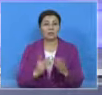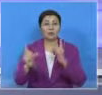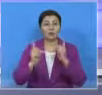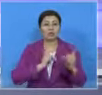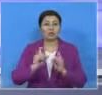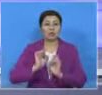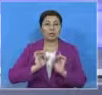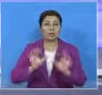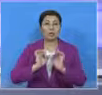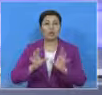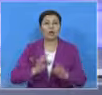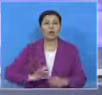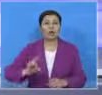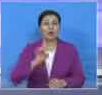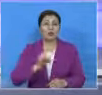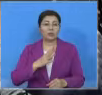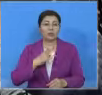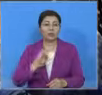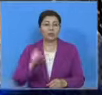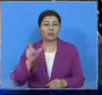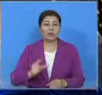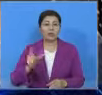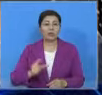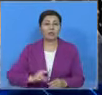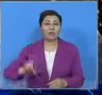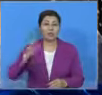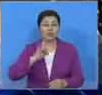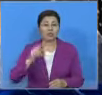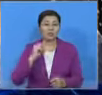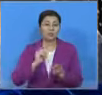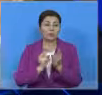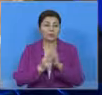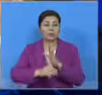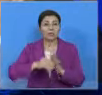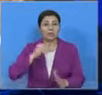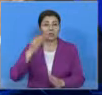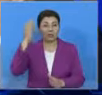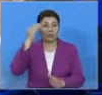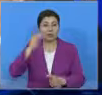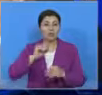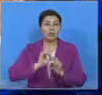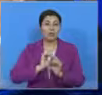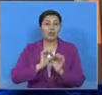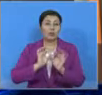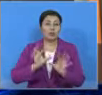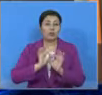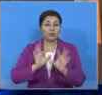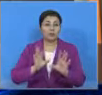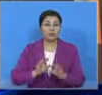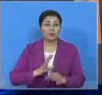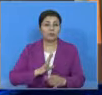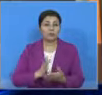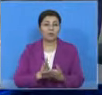айтылды. Олар бұған дейін ауданды аралап халыққа республикалық референдумның маңызын түсіндірді. Пікір алмасып, енгізілетін өзгерістерді ашық